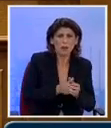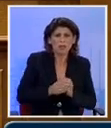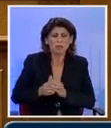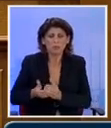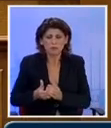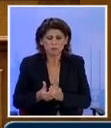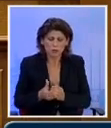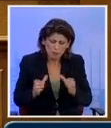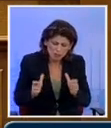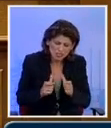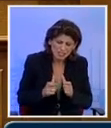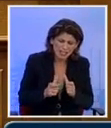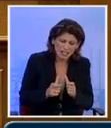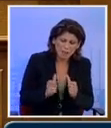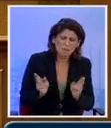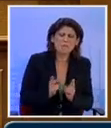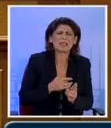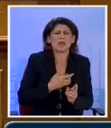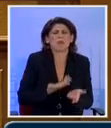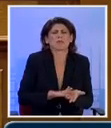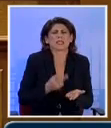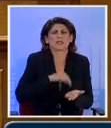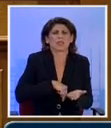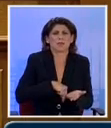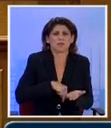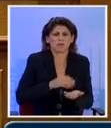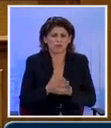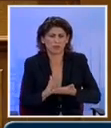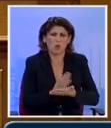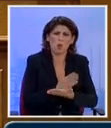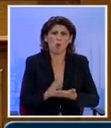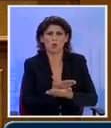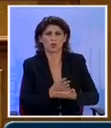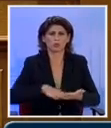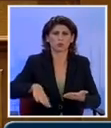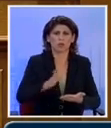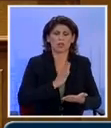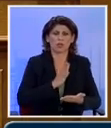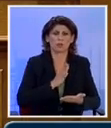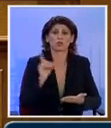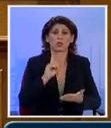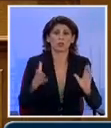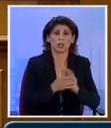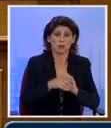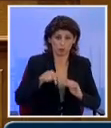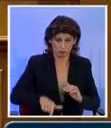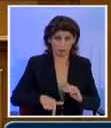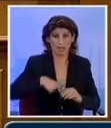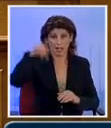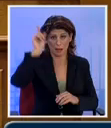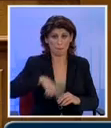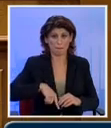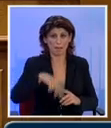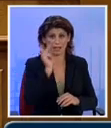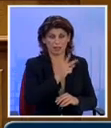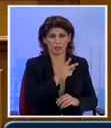από στενά, μικρόψυχα συμφέροντα που διχάζουν αντί να ενώνουν τον κόσμο. Και αφού σήμερα είναι η μέρα των μομφών, να μην